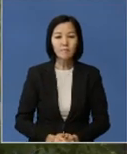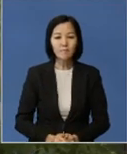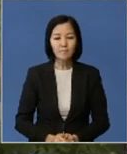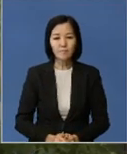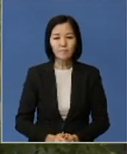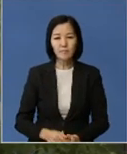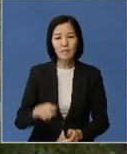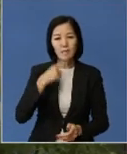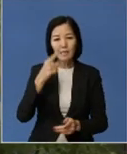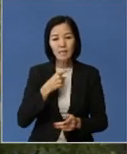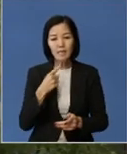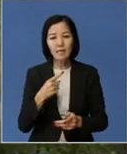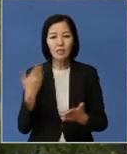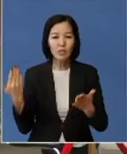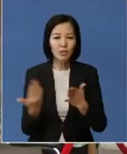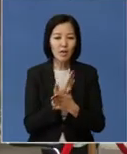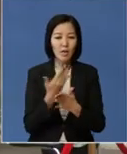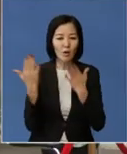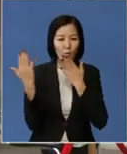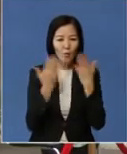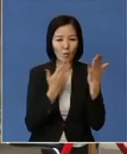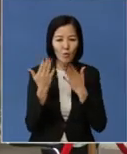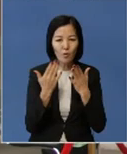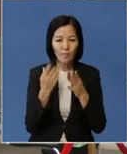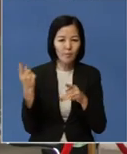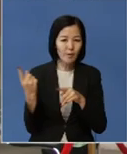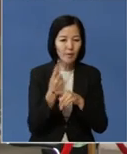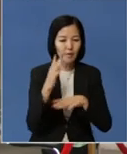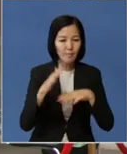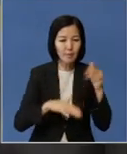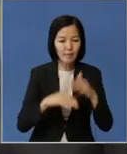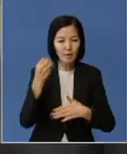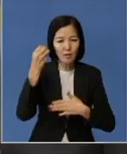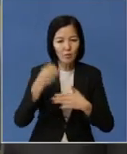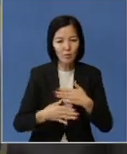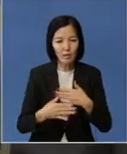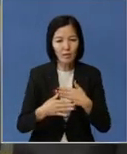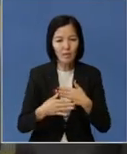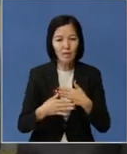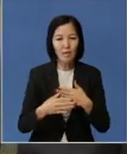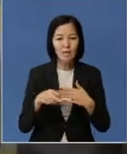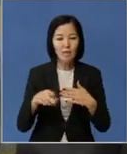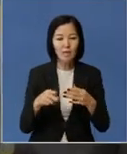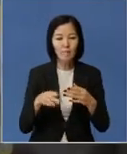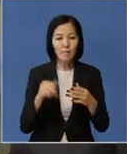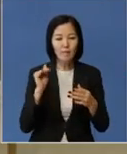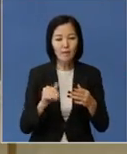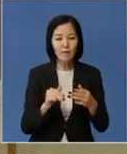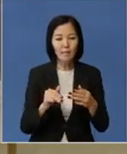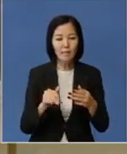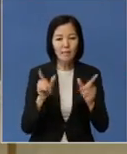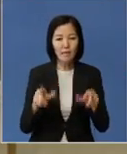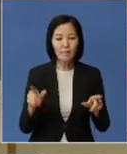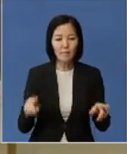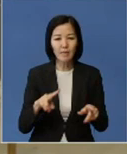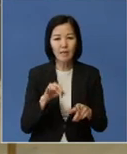Тілғазына елімізде жаңа әліпбиді ересектерге оқытатын жалғыз практикалық орталық. Осыған дейін мұндағы мамандар 2000-ға жуық тыңдаушыға латын